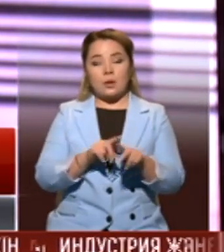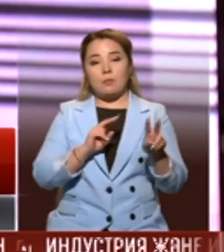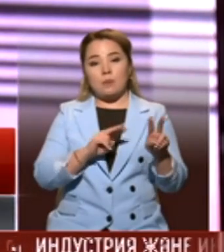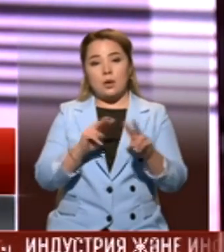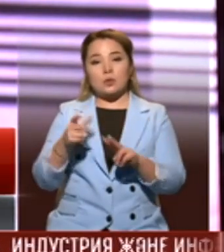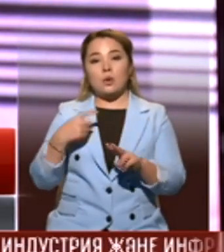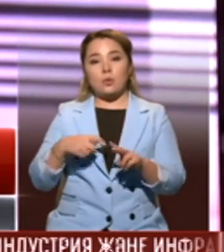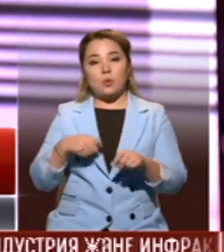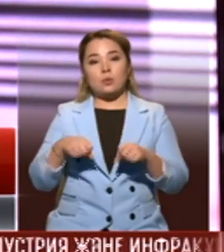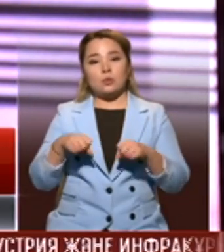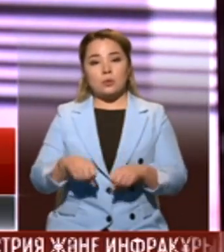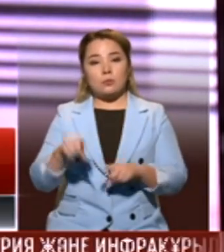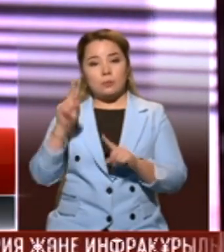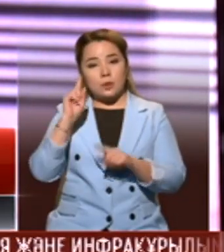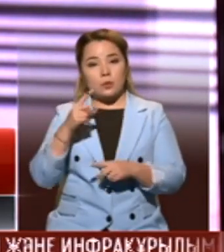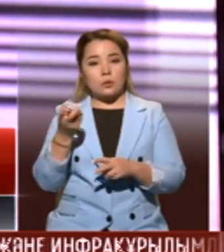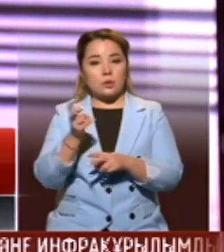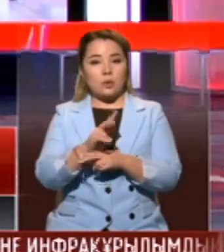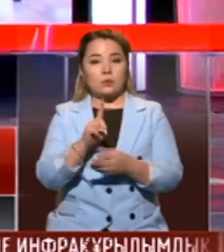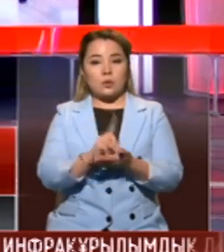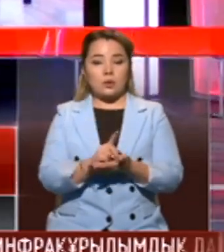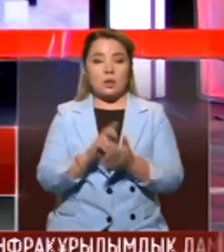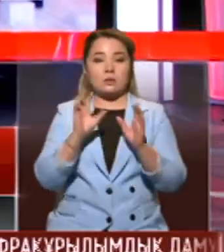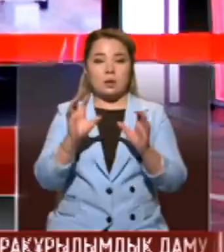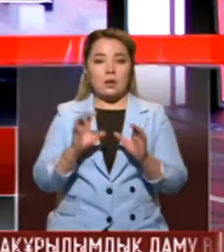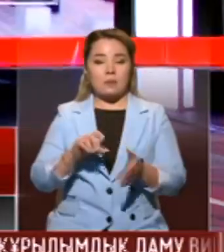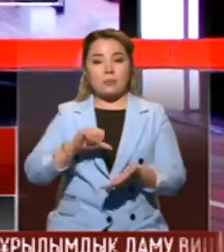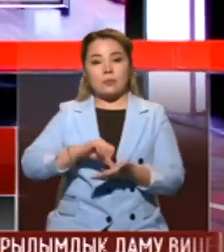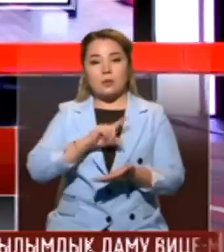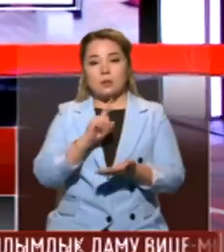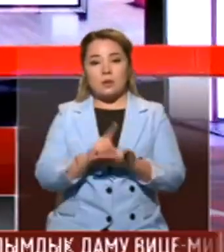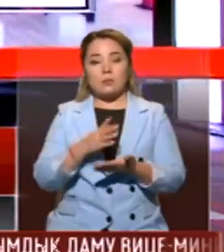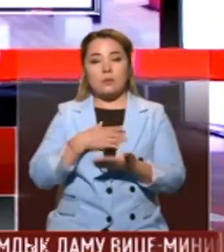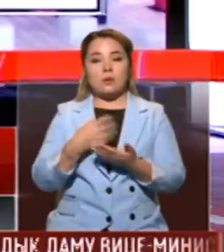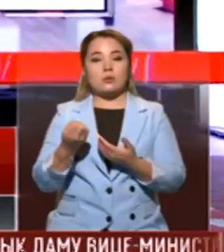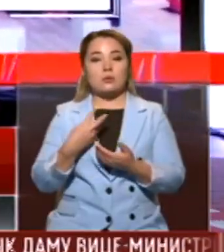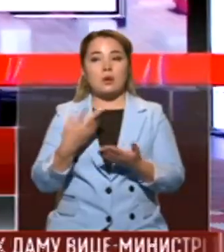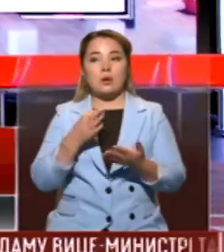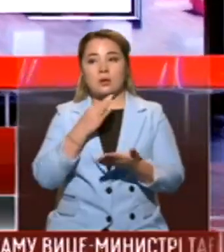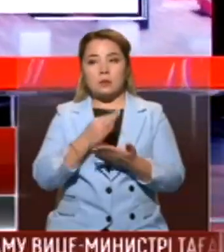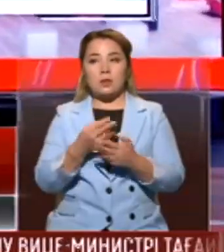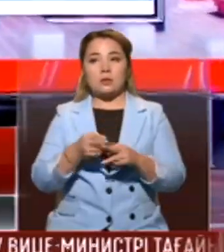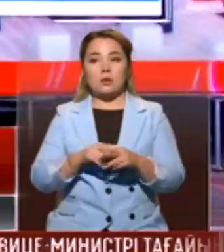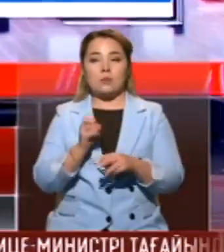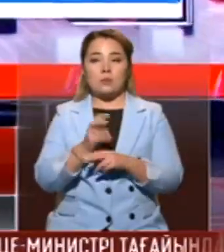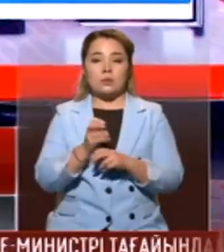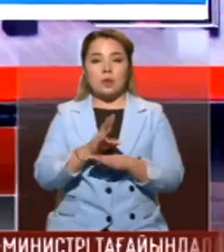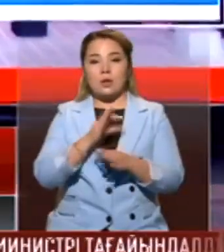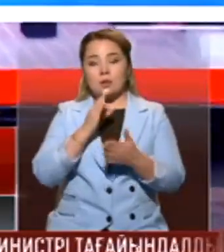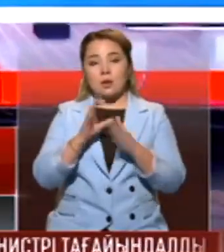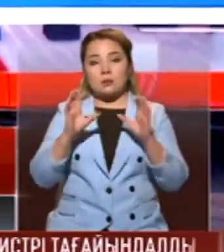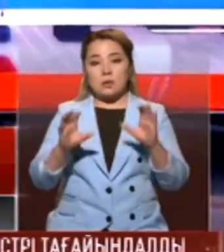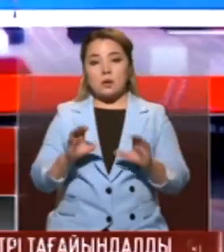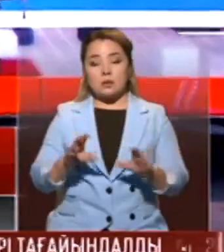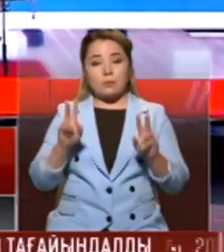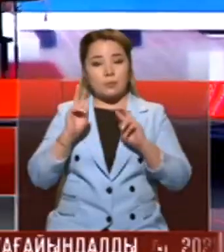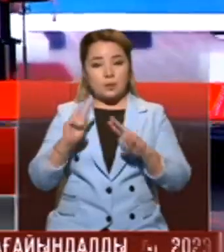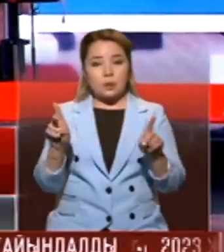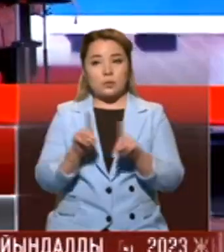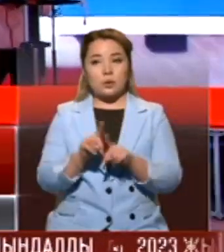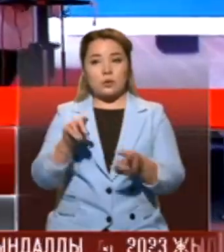бақылаушы да өзінің құқығын біліп бару керек. Заң аясында мені қандай жағдайда шығарып жібере алады, қандай жағдайда шығарып жібере алмайды. Егер заңды білмейтін болса, ол